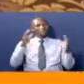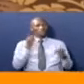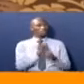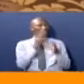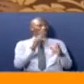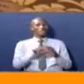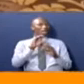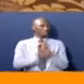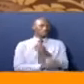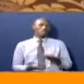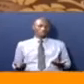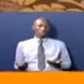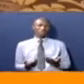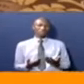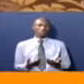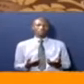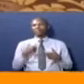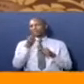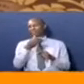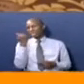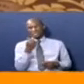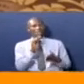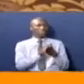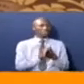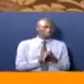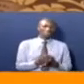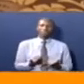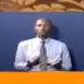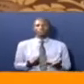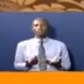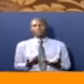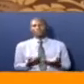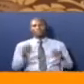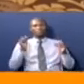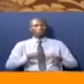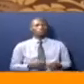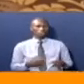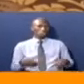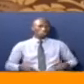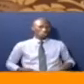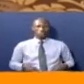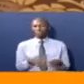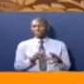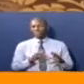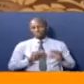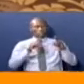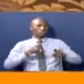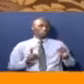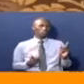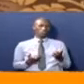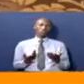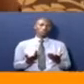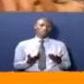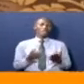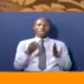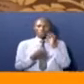country. So kukuwa na like better internship programs zenye zinaweza fanya young people waweze kujifunza ili tukuwe na hiyo experience